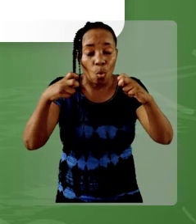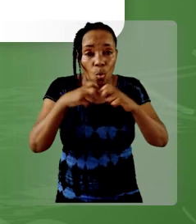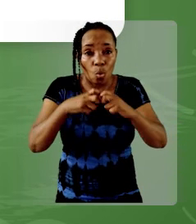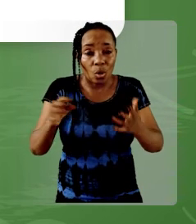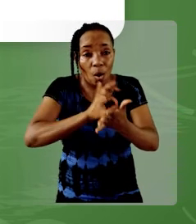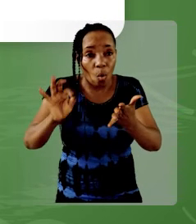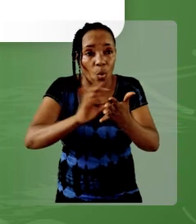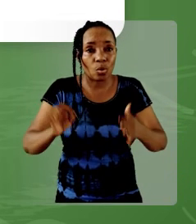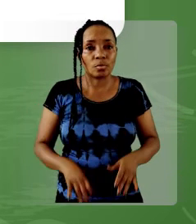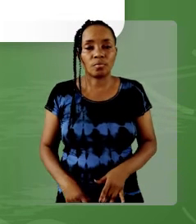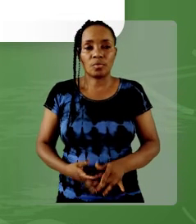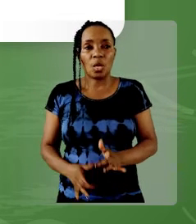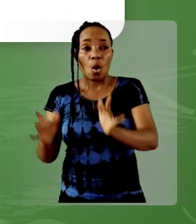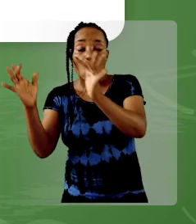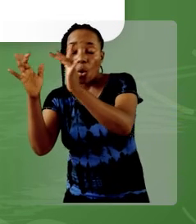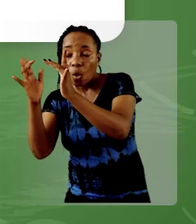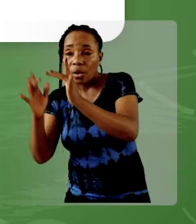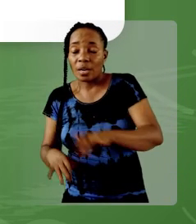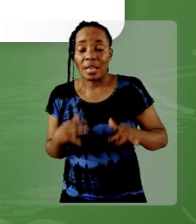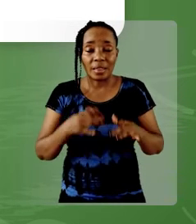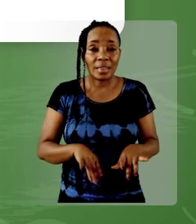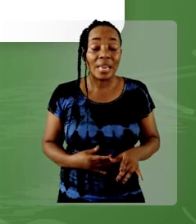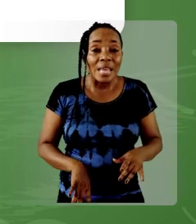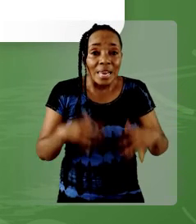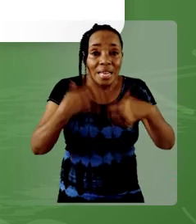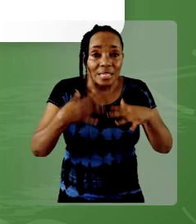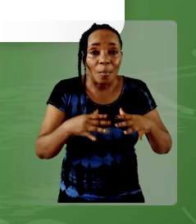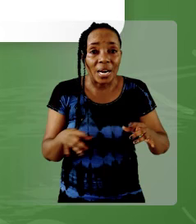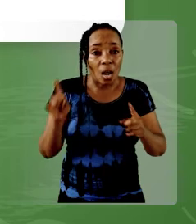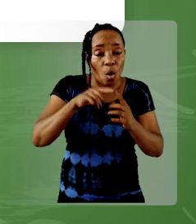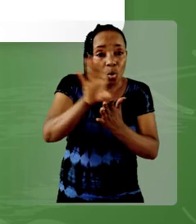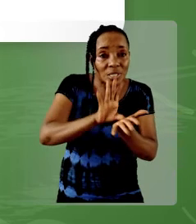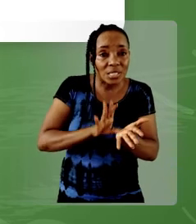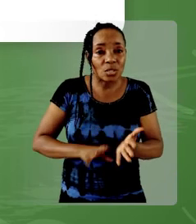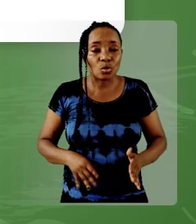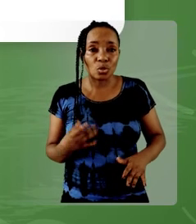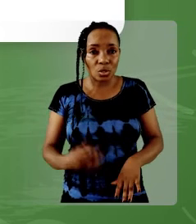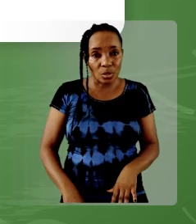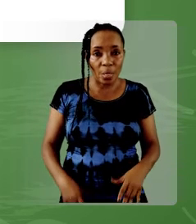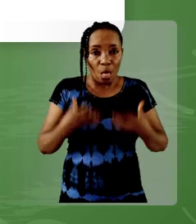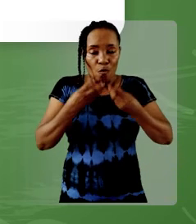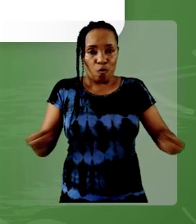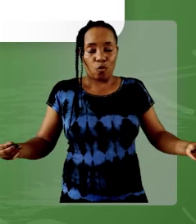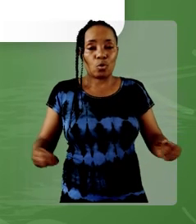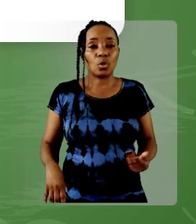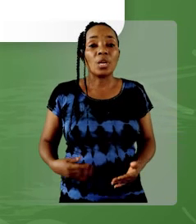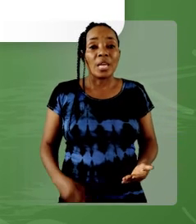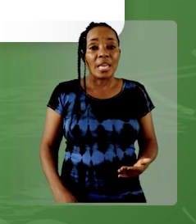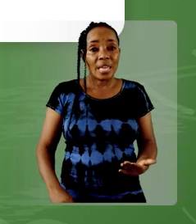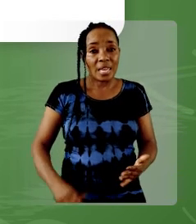les appareils électriques au circuit électrique. Fonde et coupe le courant en cas de